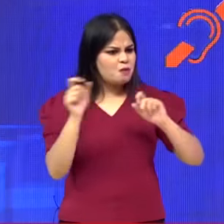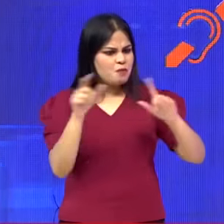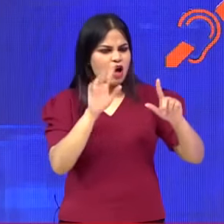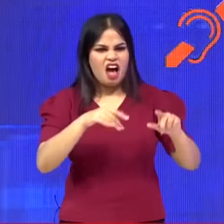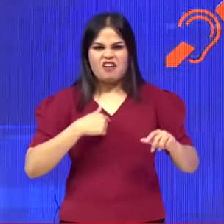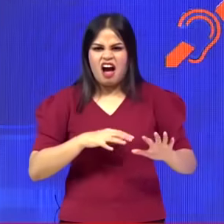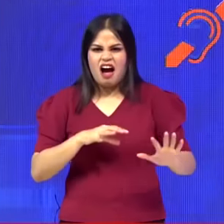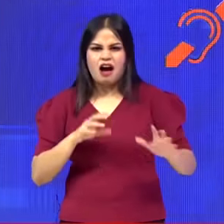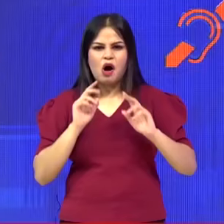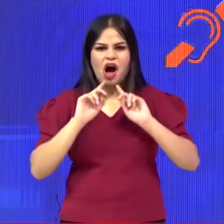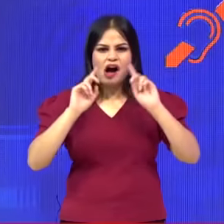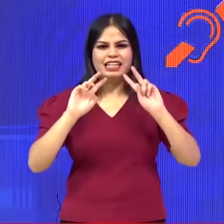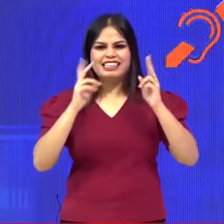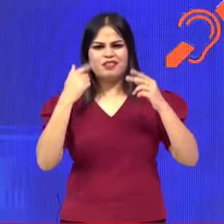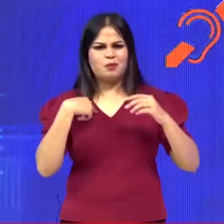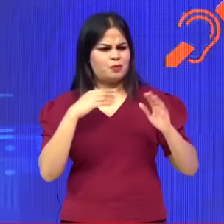सो